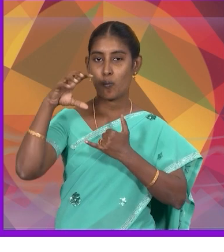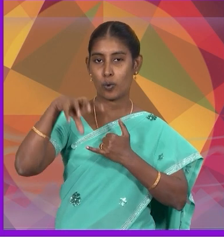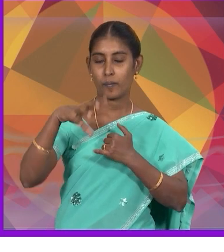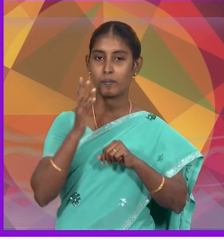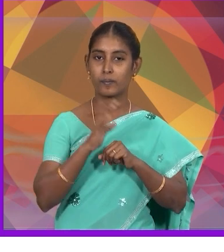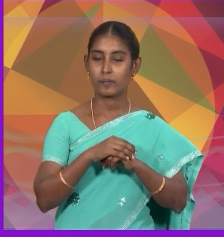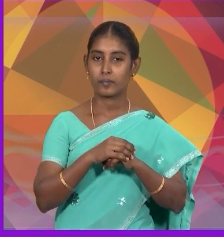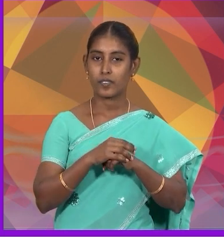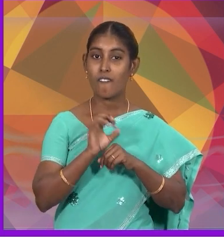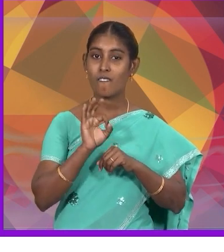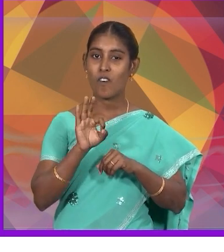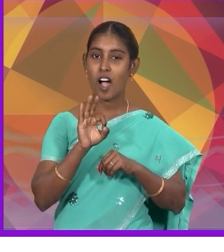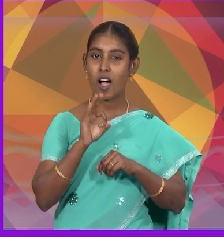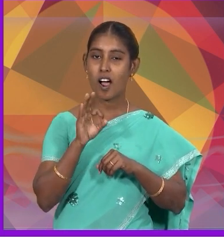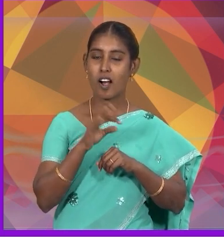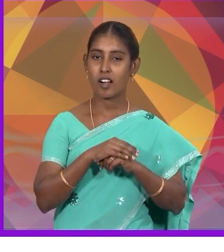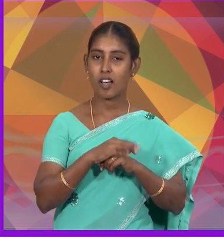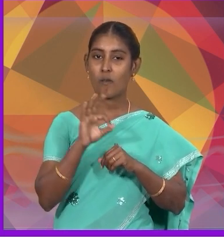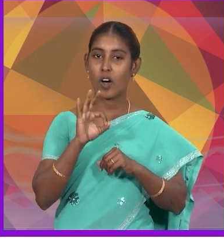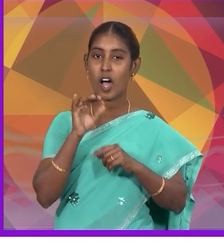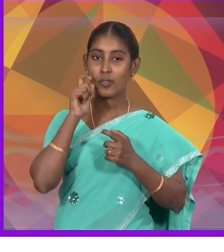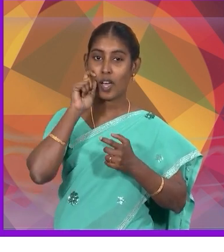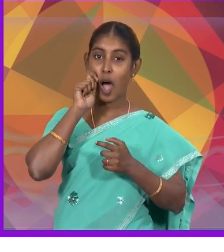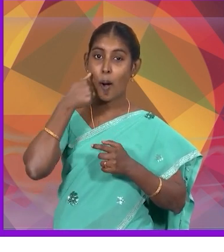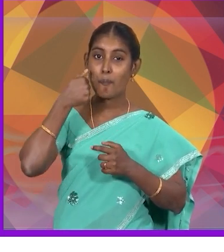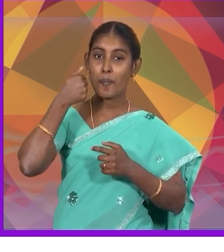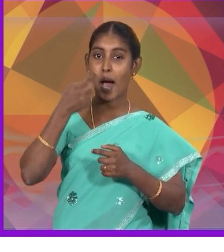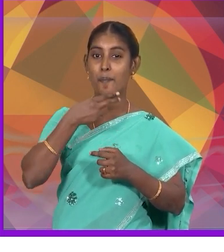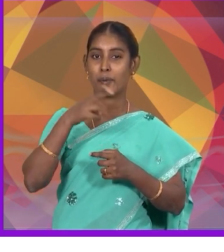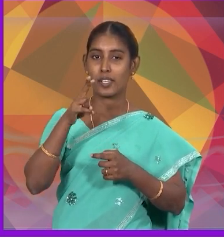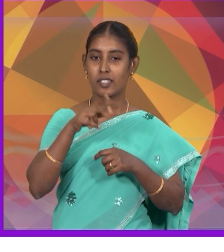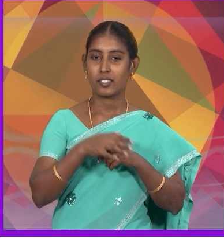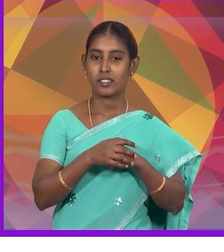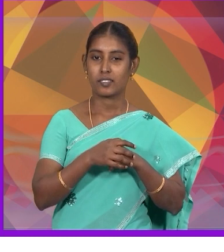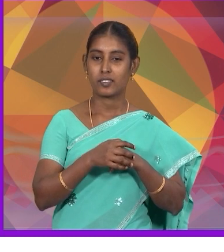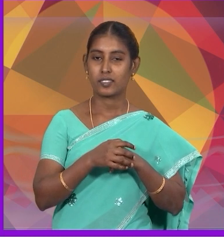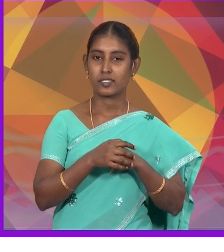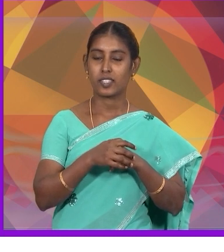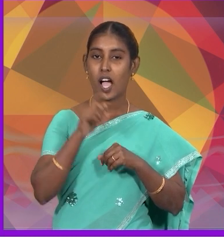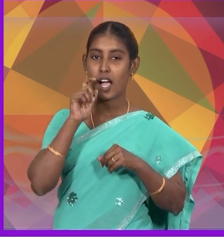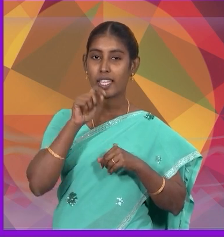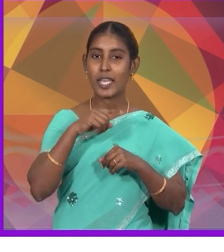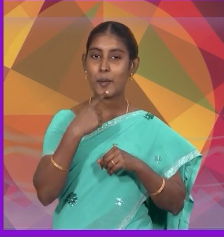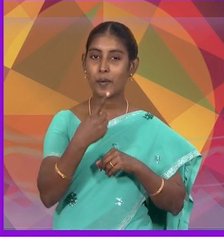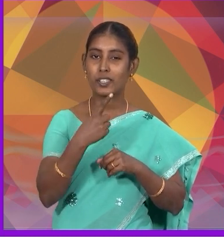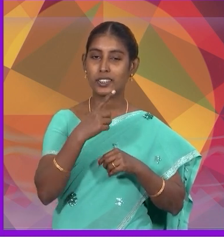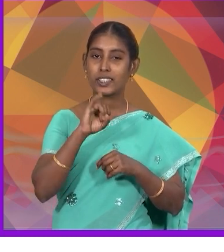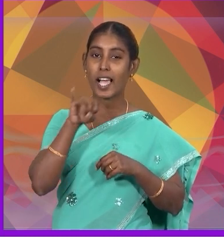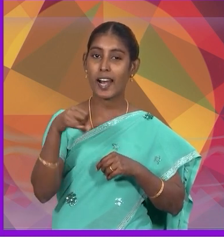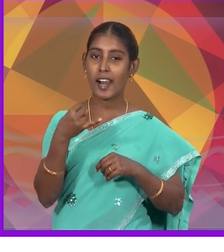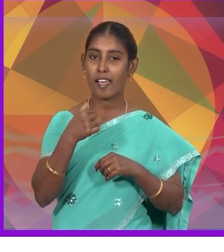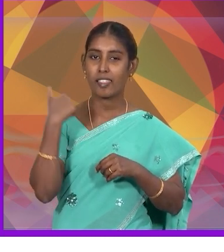குறிப்பிடுகிறது, வா என்பது வாசுதேவனின் மகனார் ஜெகநாதன், கீவா ஜெகநாதன். இவர்